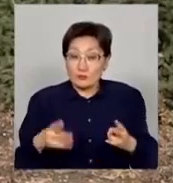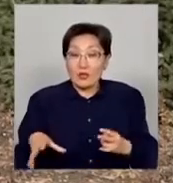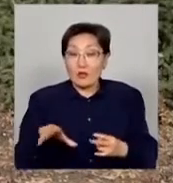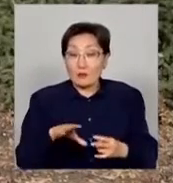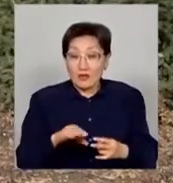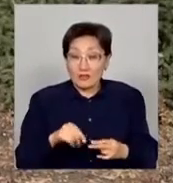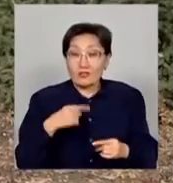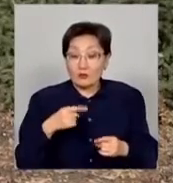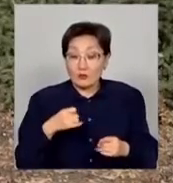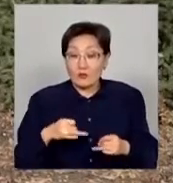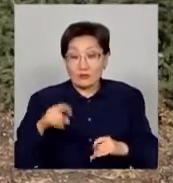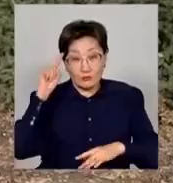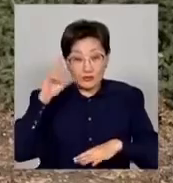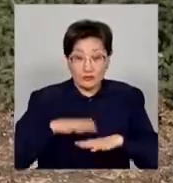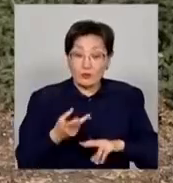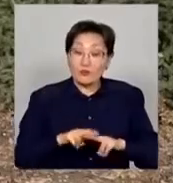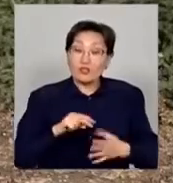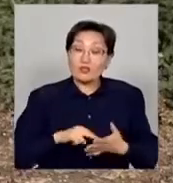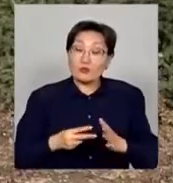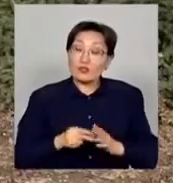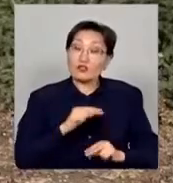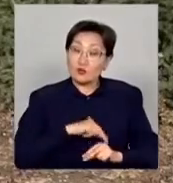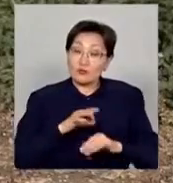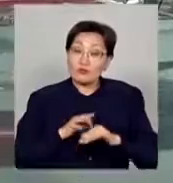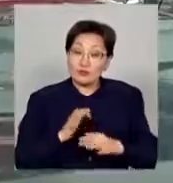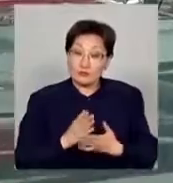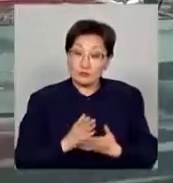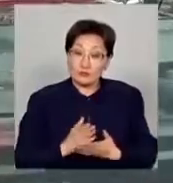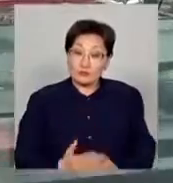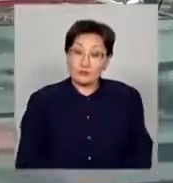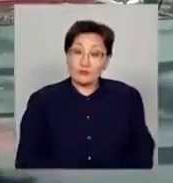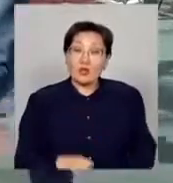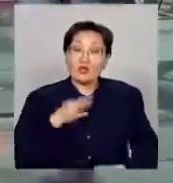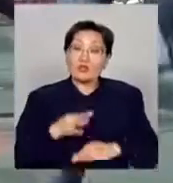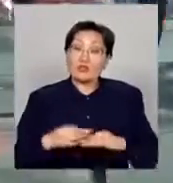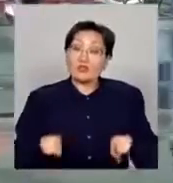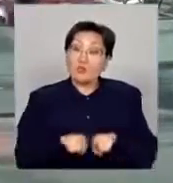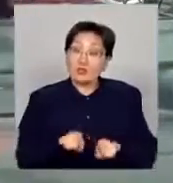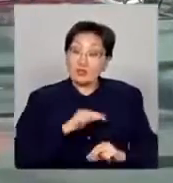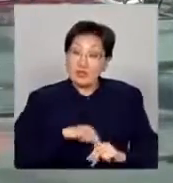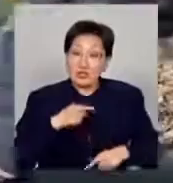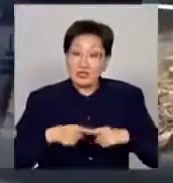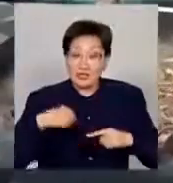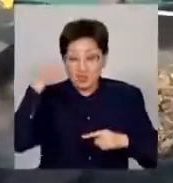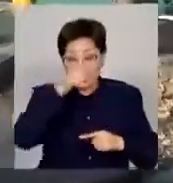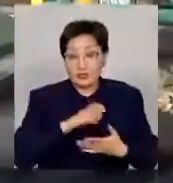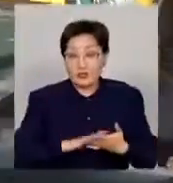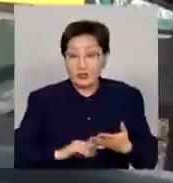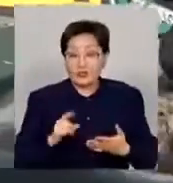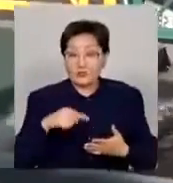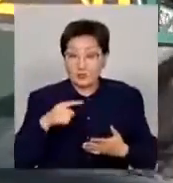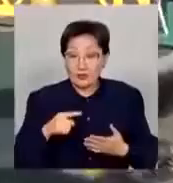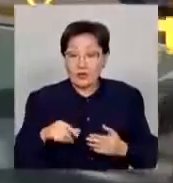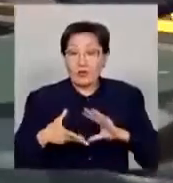дүниемізді айтамыз. Аудан әкімдігі сол жоспар бойынша жұмыс жүргізеді. Жауаптылар мұндай жұмыстардың келер жылда жалғасатынын